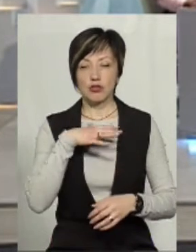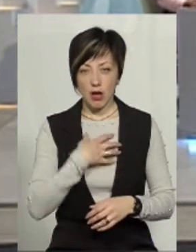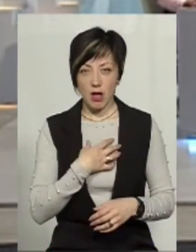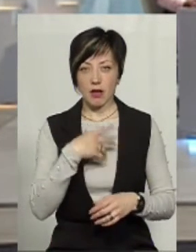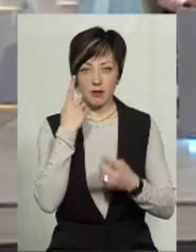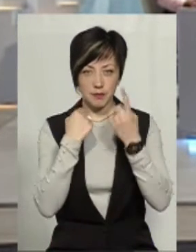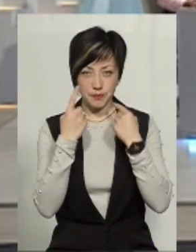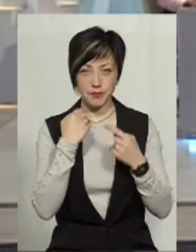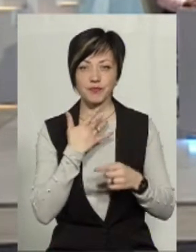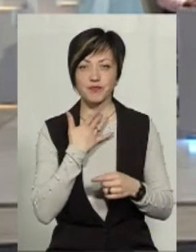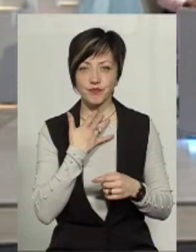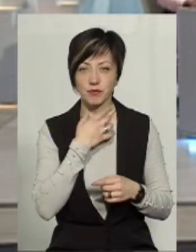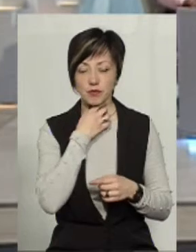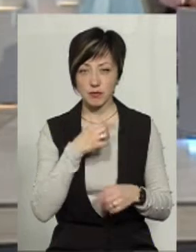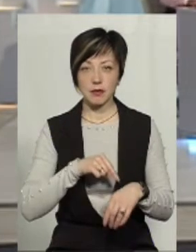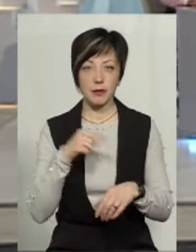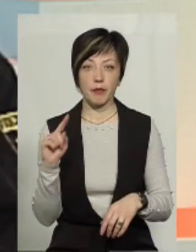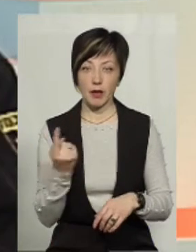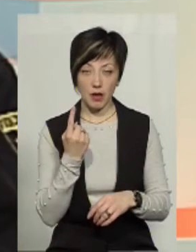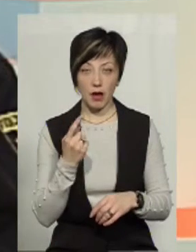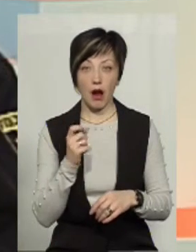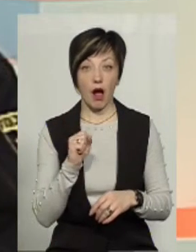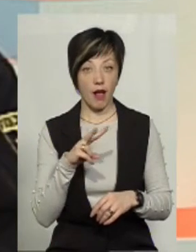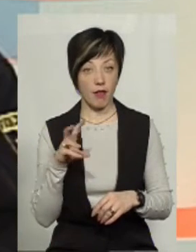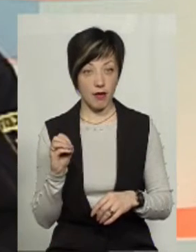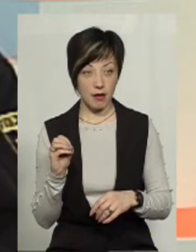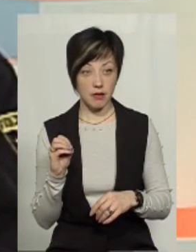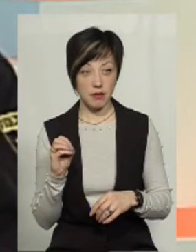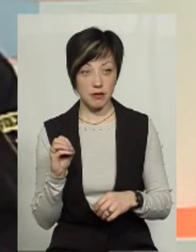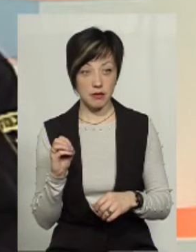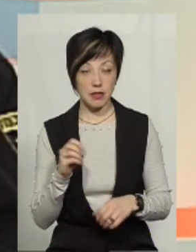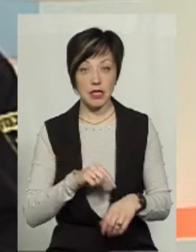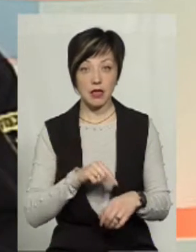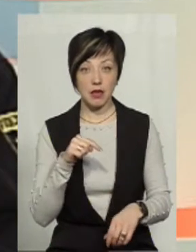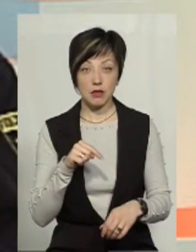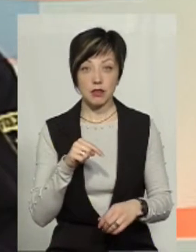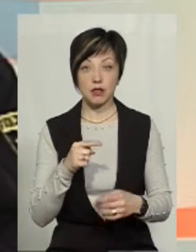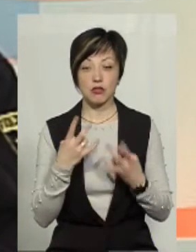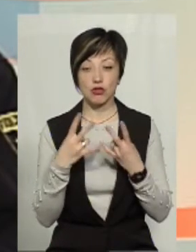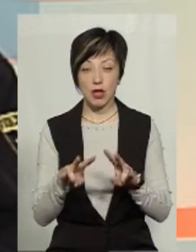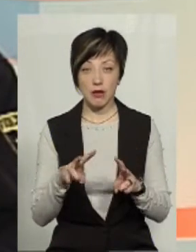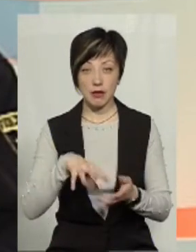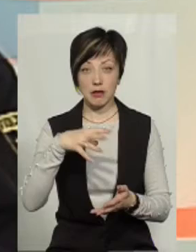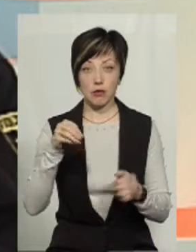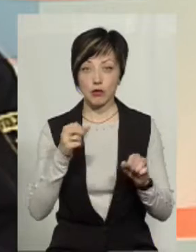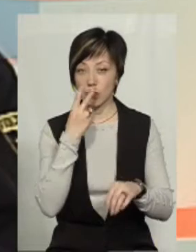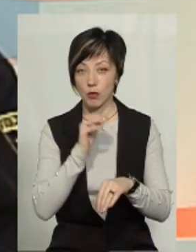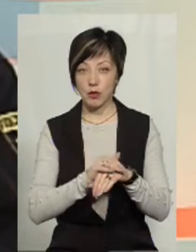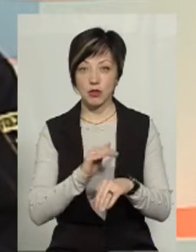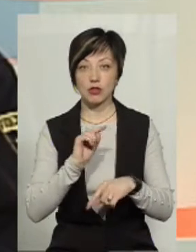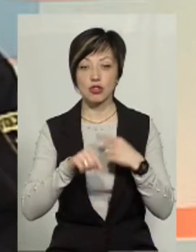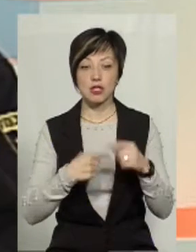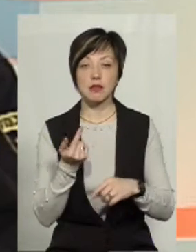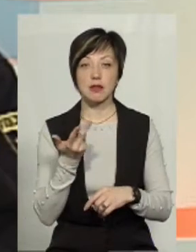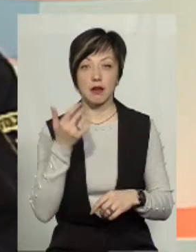чхання, певне сльозоточіння, першіння в горлі. Реакція перша. Перша реакція. Але реакції чадного диму, канцерогенів, можна помітити